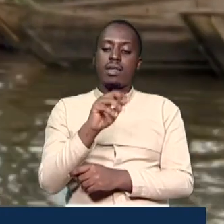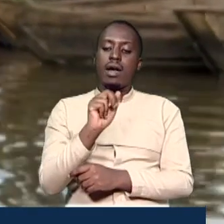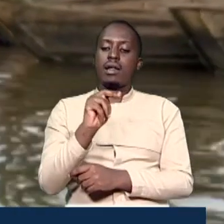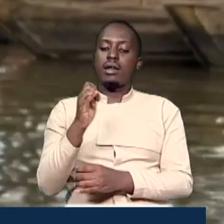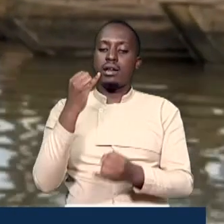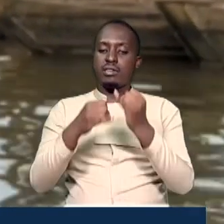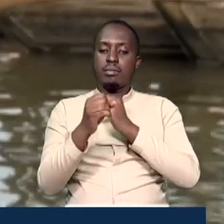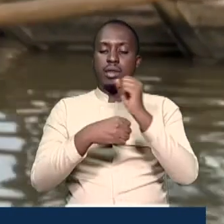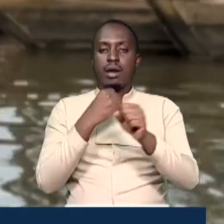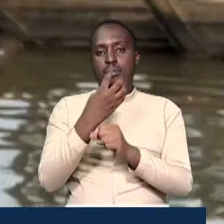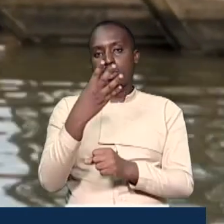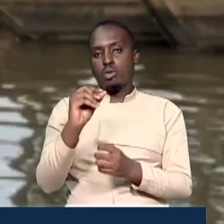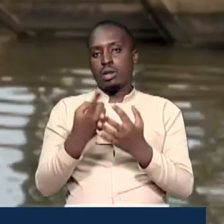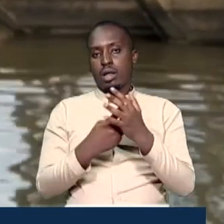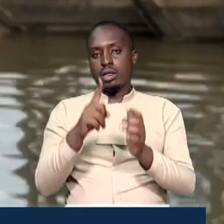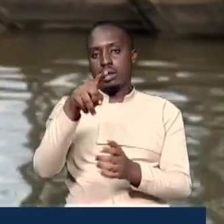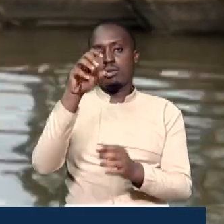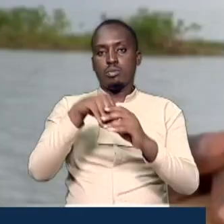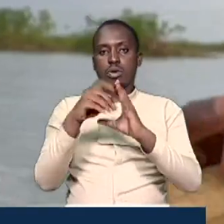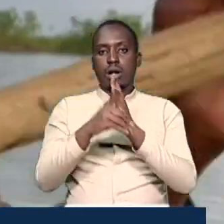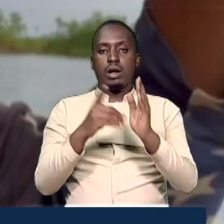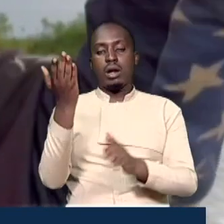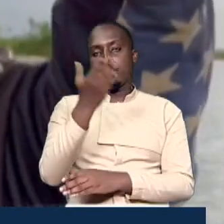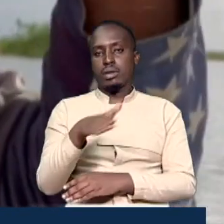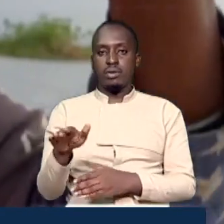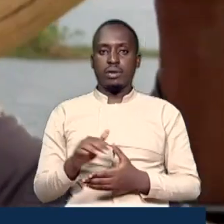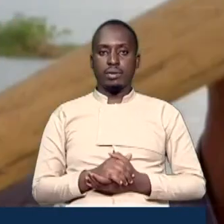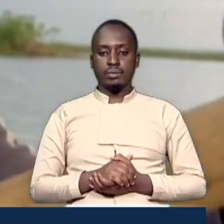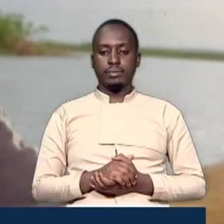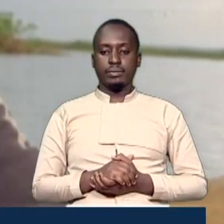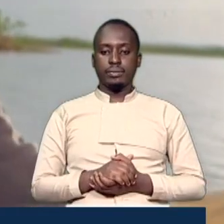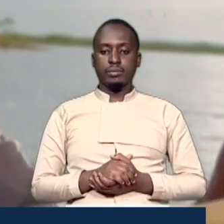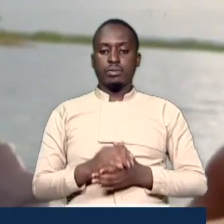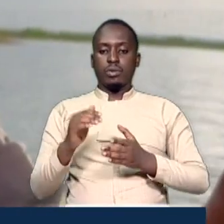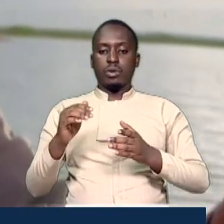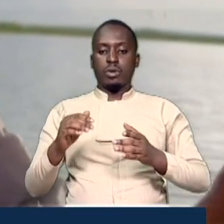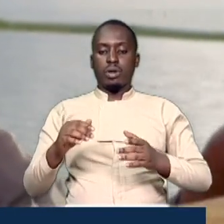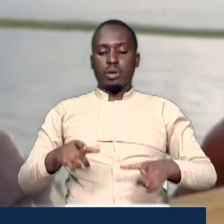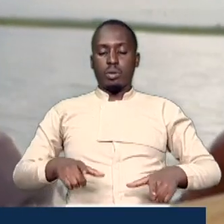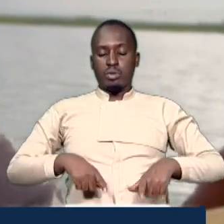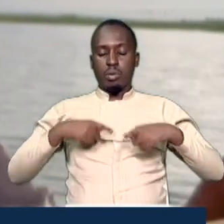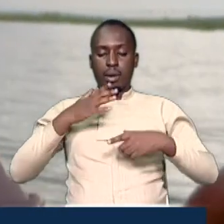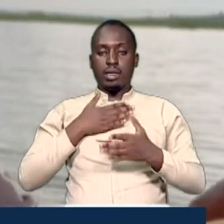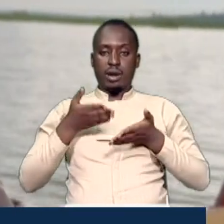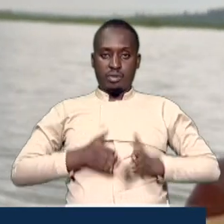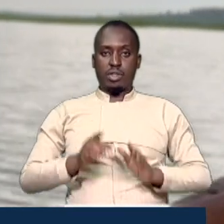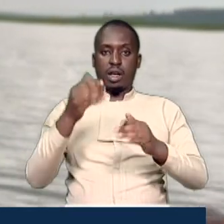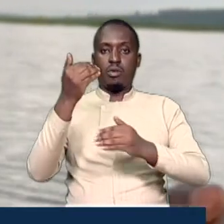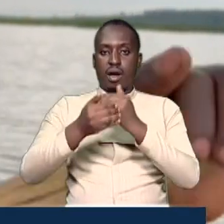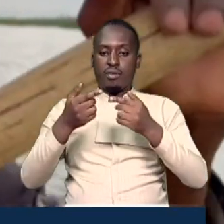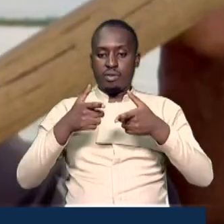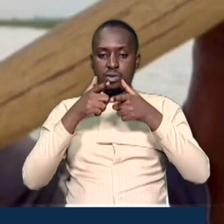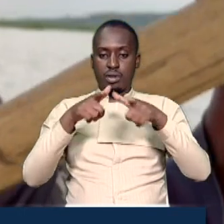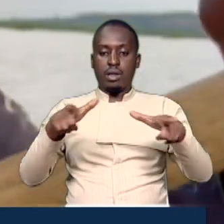isaga 40 atangiye umwuga wo kuroba muri aka karere ka Bugesera. Ubuzima bwanjye navukiyemo navukiye ku kiyaga cya Bugesera Gashora. Ahantu